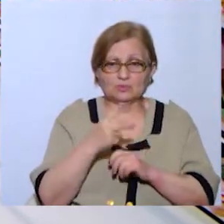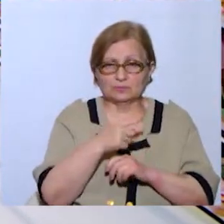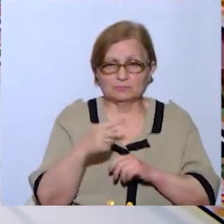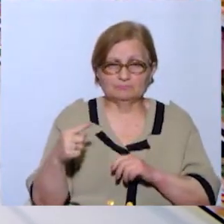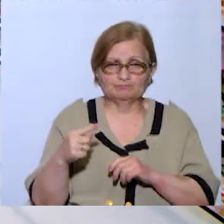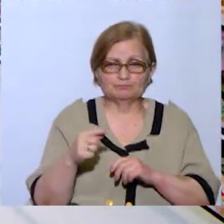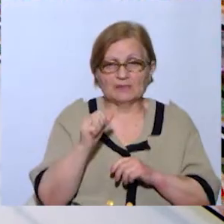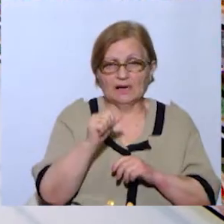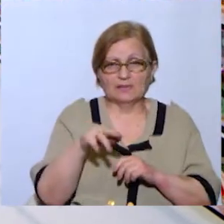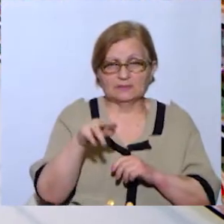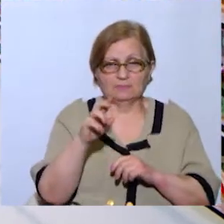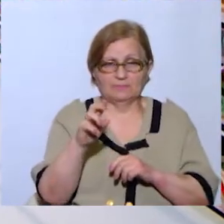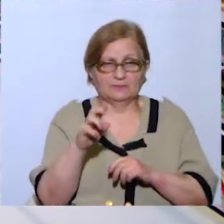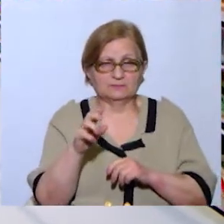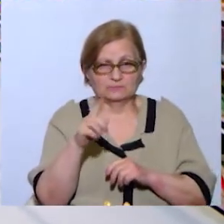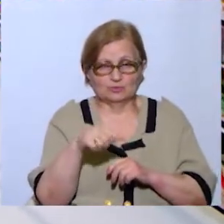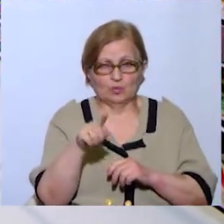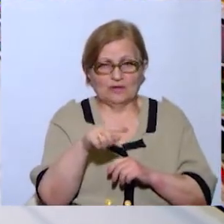65/12. ADB სამკუთხედზე შემოხაზული.